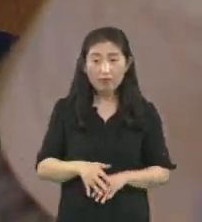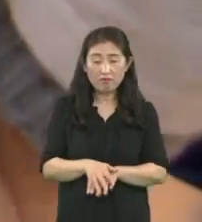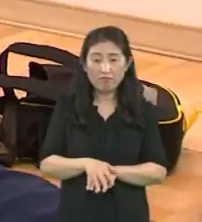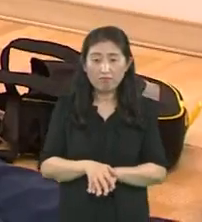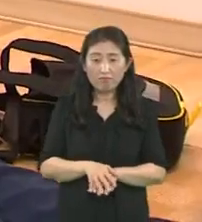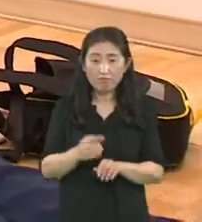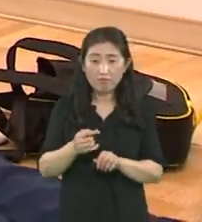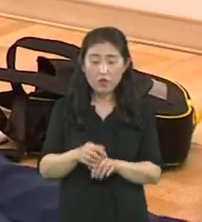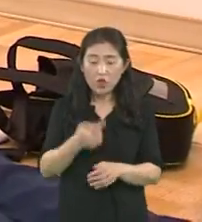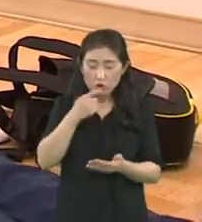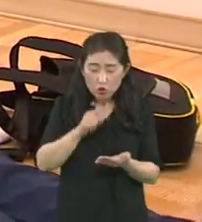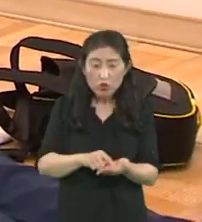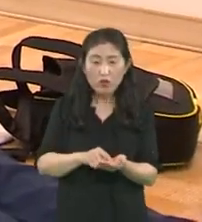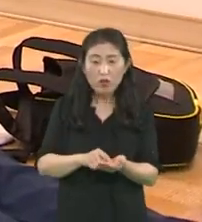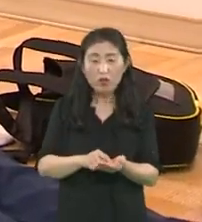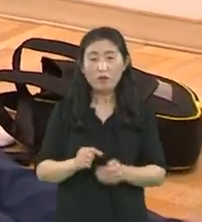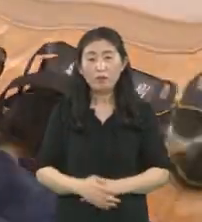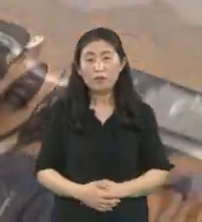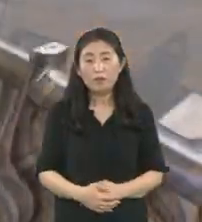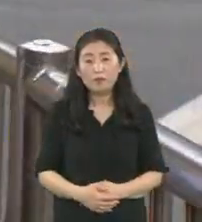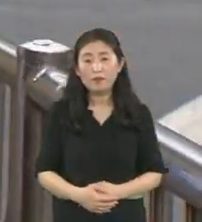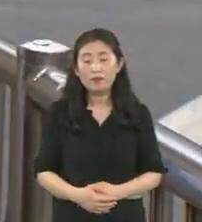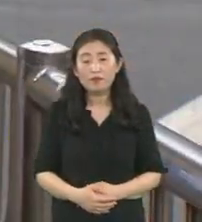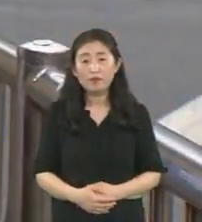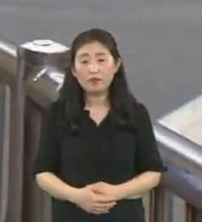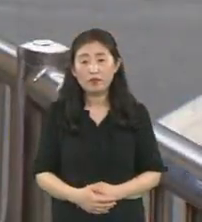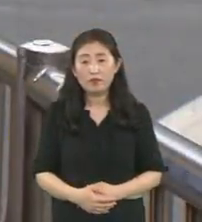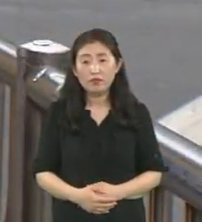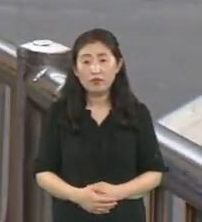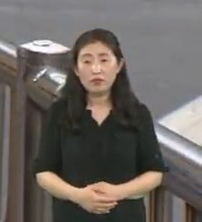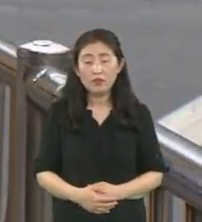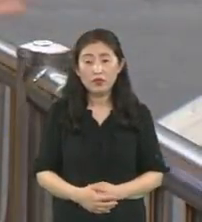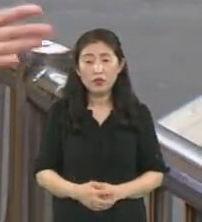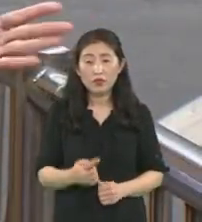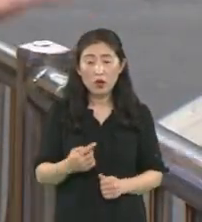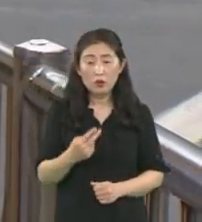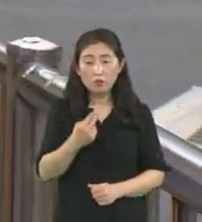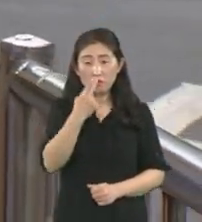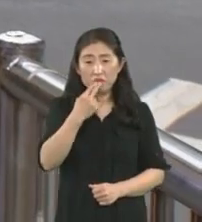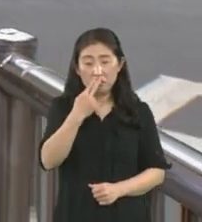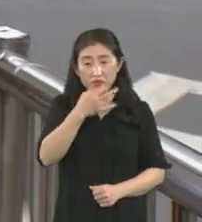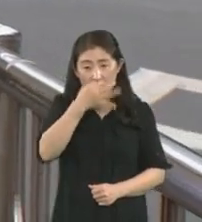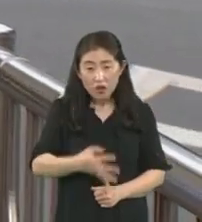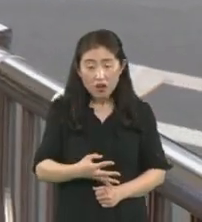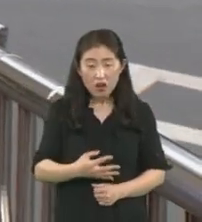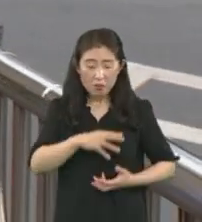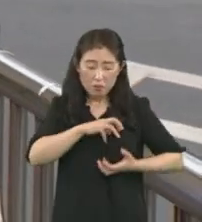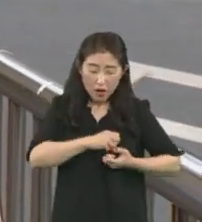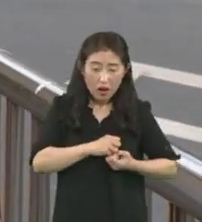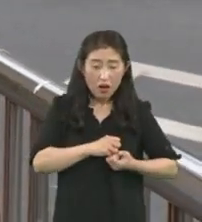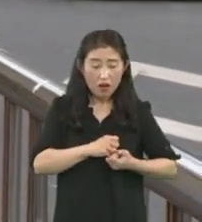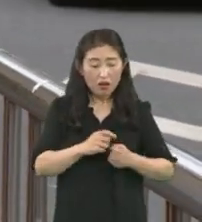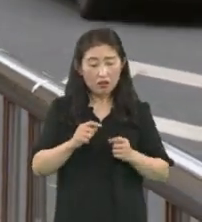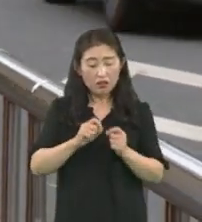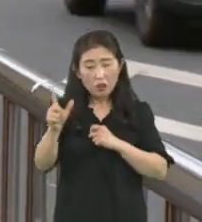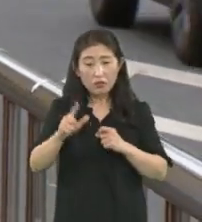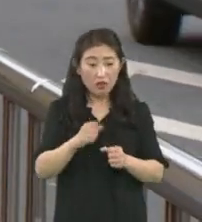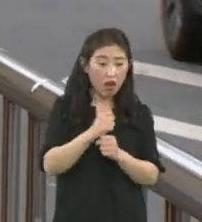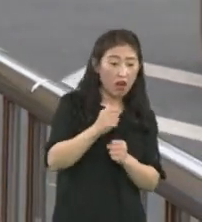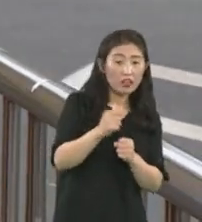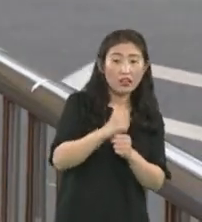누르면 누구나 쉽게 사용할 수 있습니다. 길에서 우연히 호흡곤란이나 심정지 환자를 만나면 대부분 당황스러울